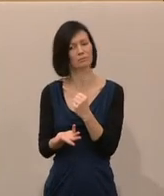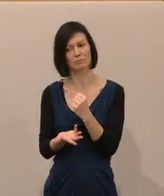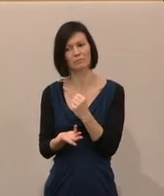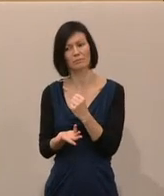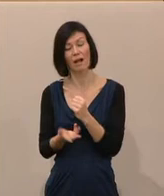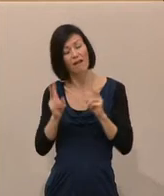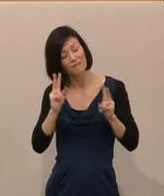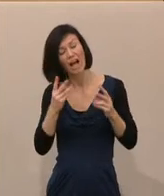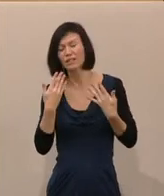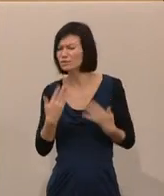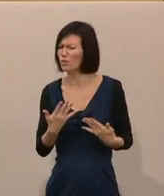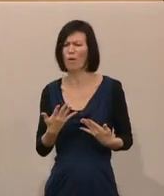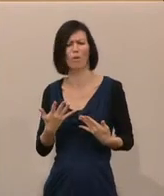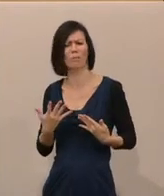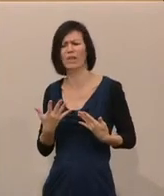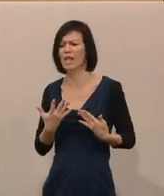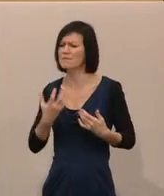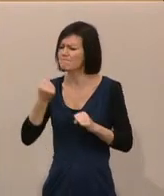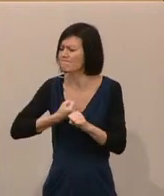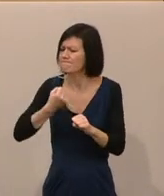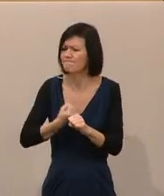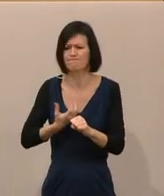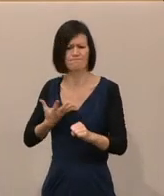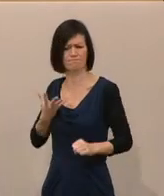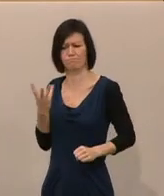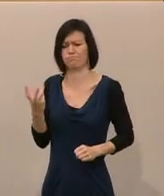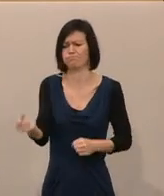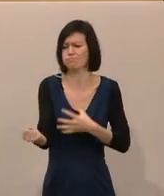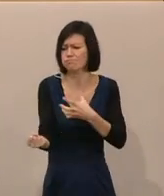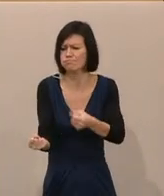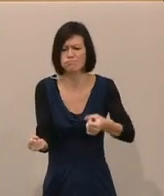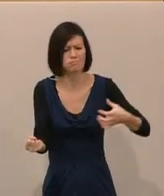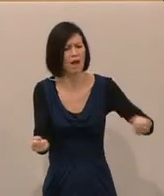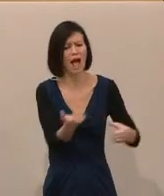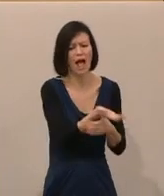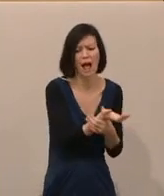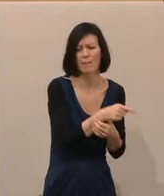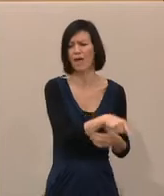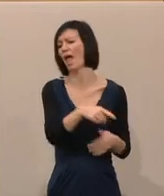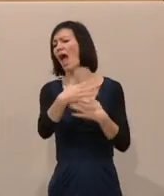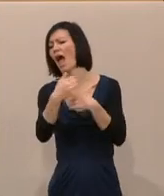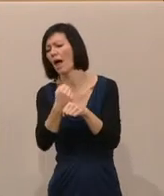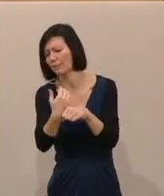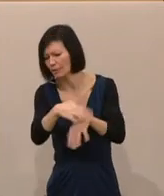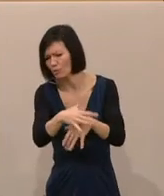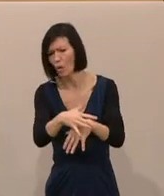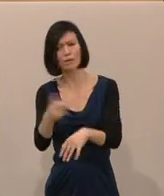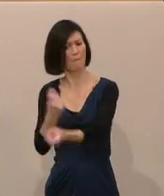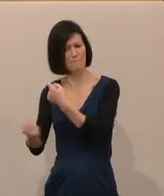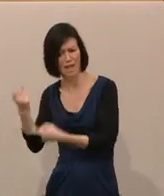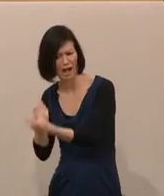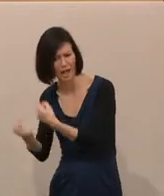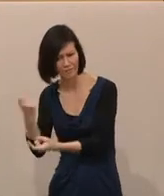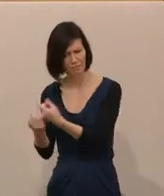sind Frontalangriffe auf Arme, auf Arbeitslose und auf Migranten unter dem Vorwand,